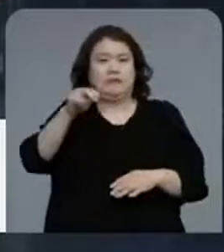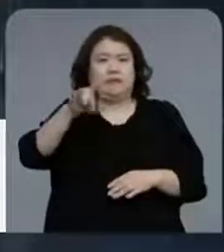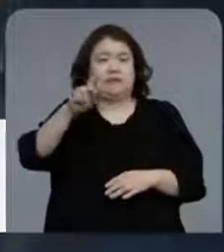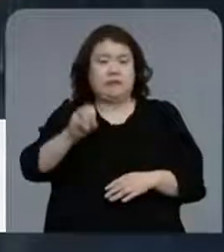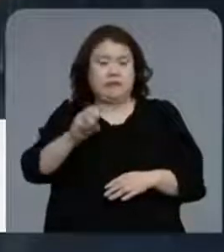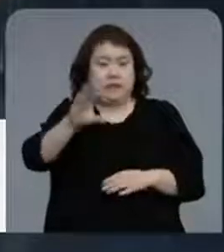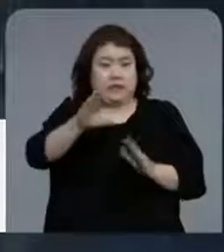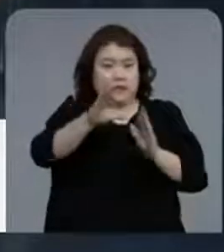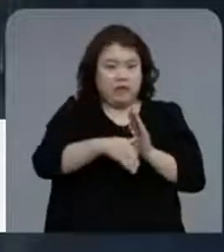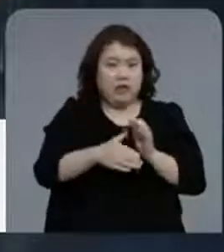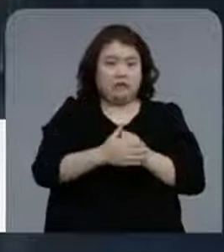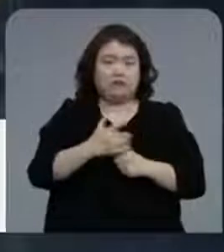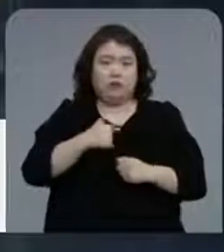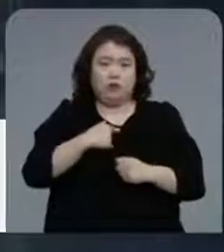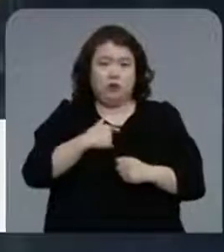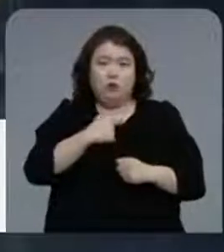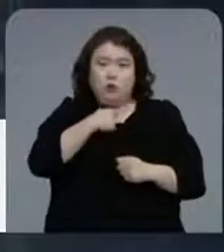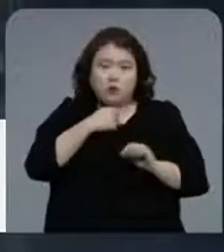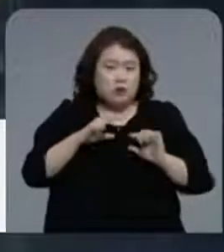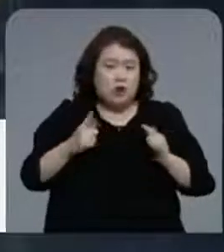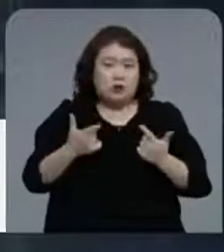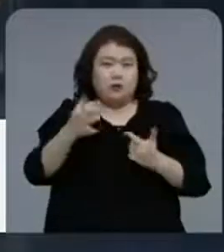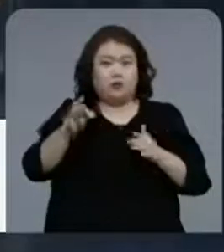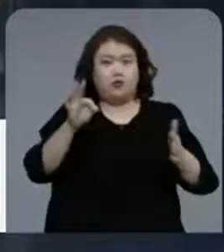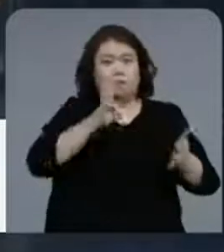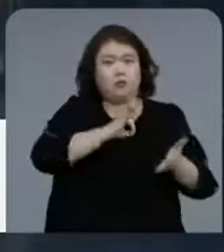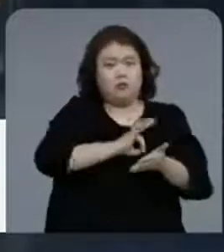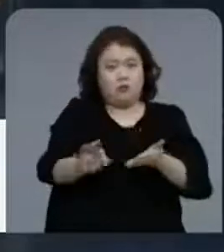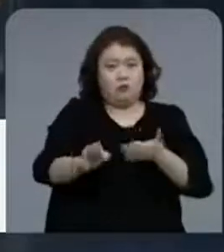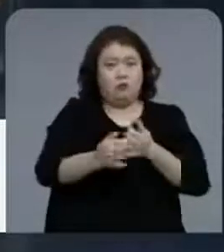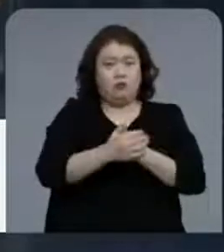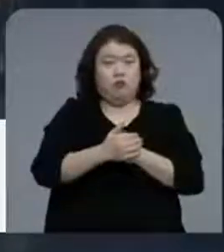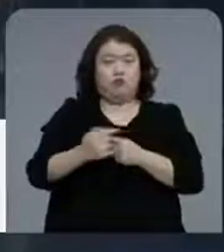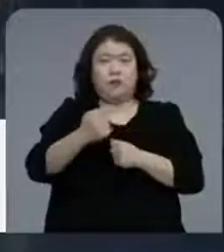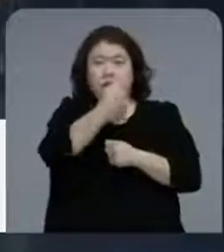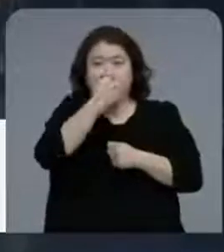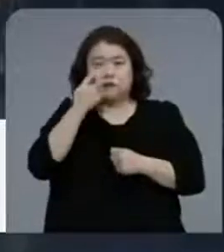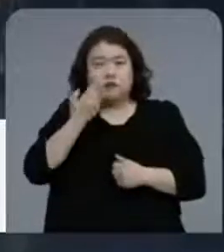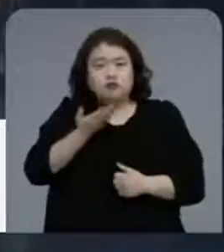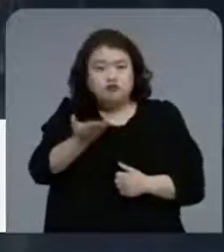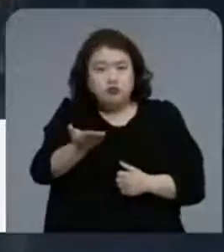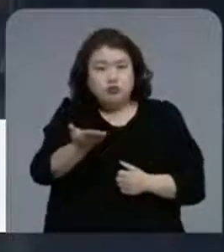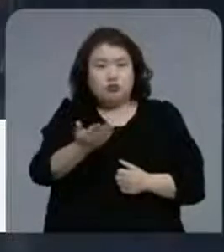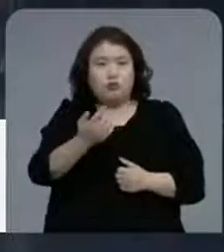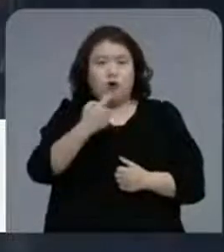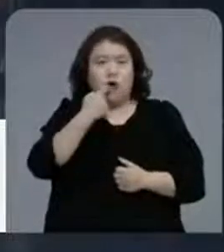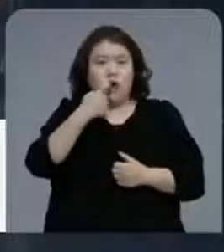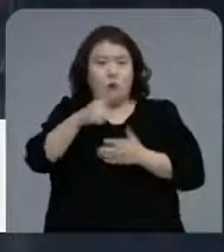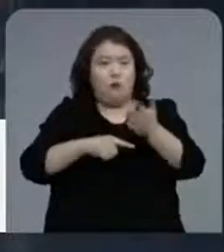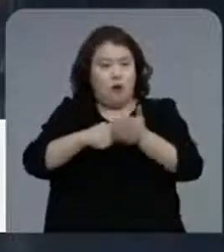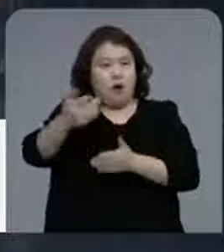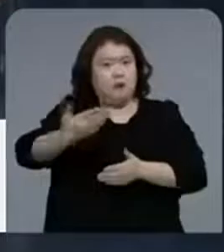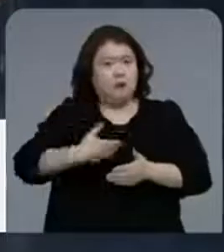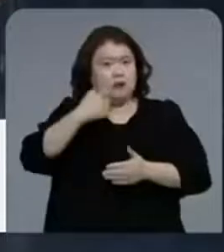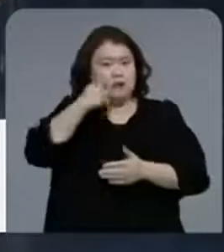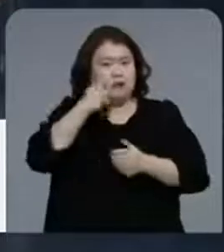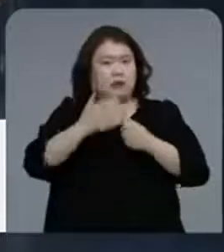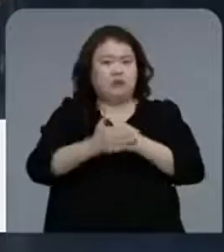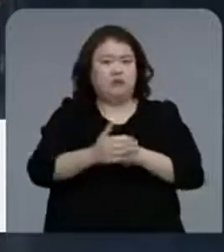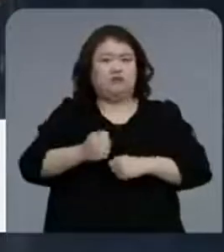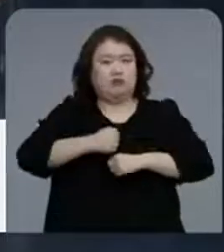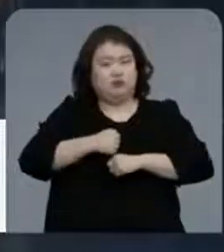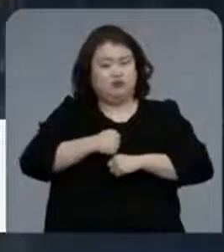이때 원치 않은 결제가 이루어질 경우에 범죄 피해를 입증해도 환불받기 어려워 특히 주의하셔야